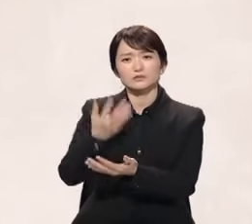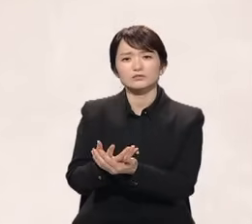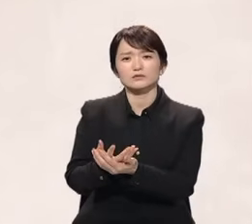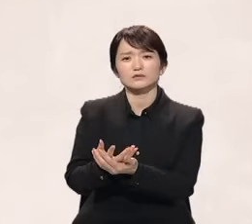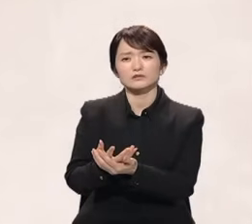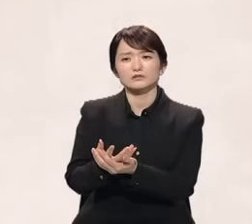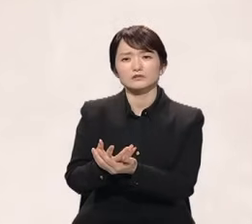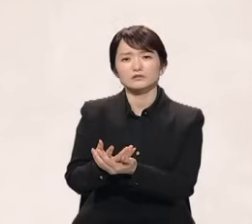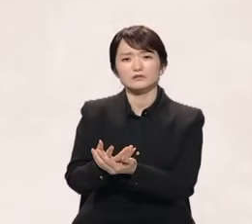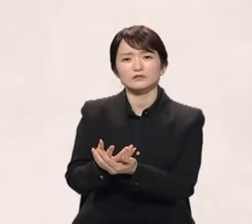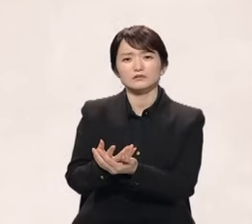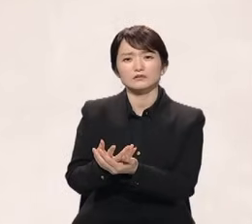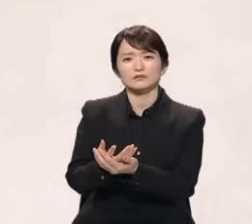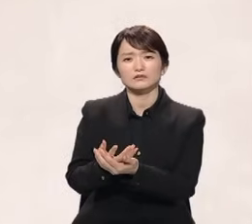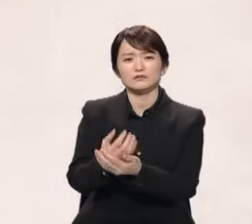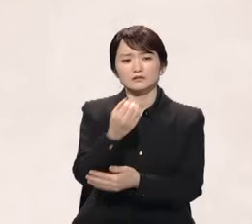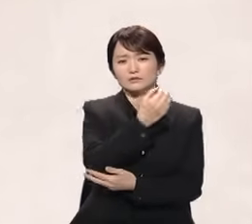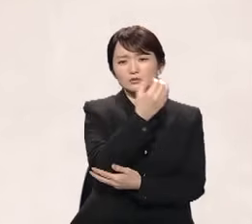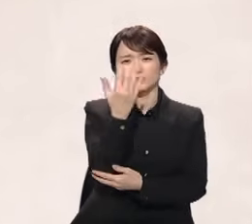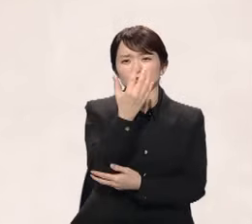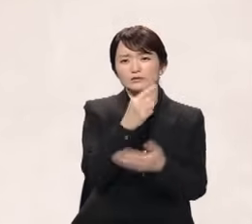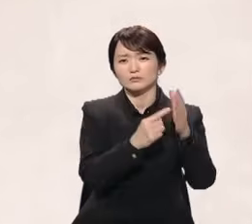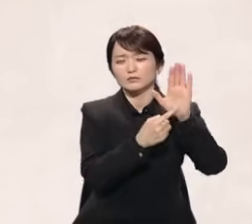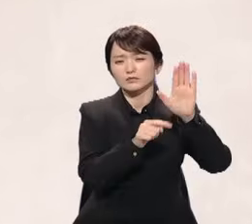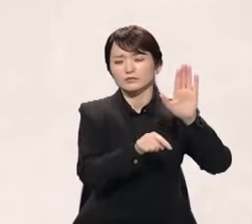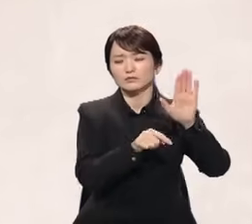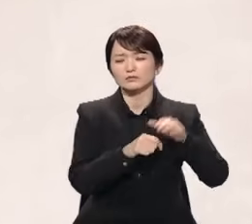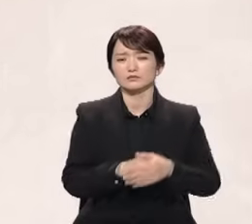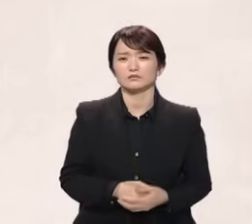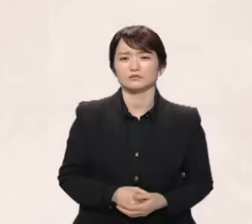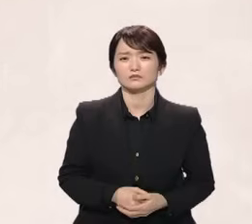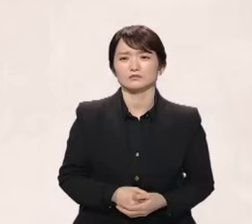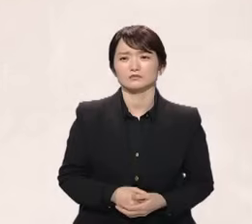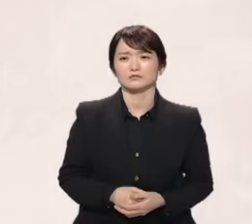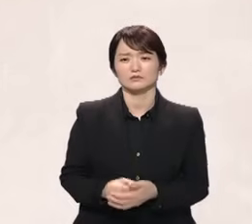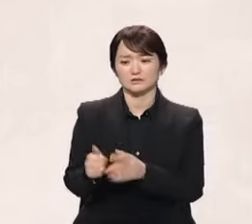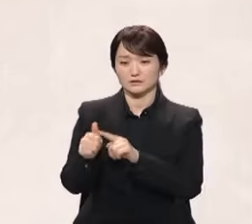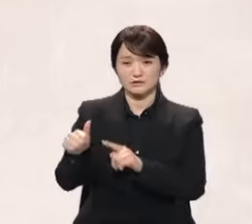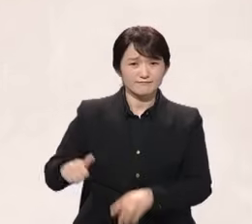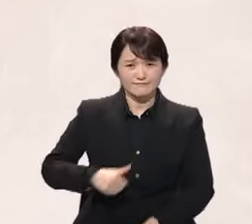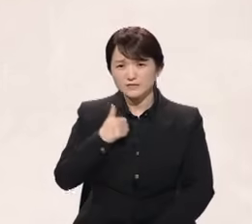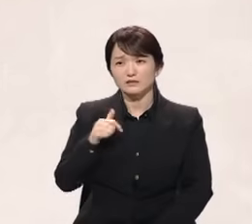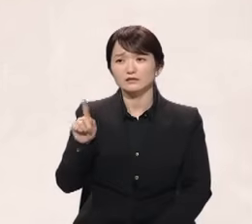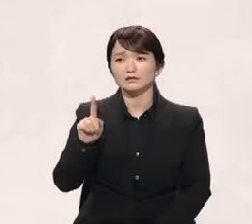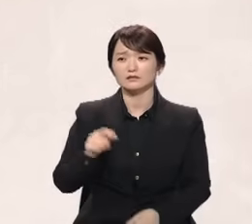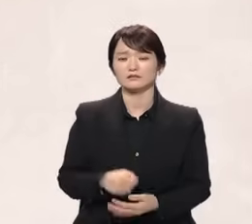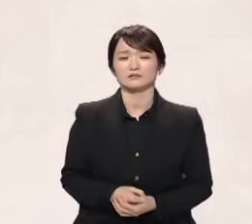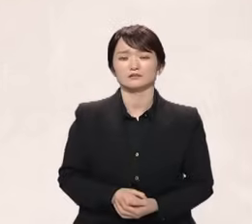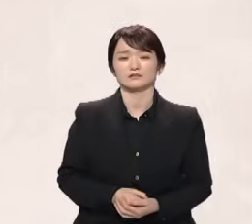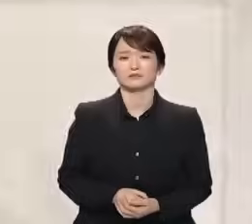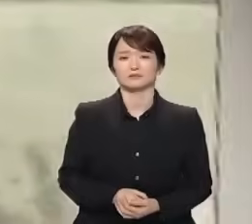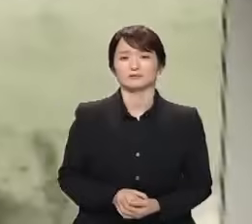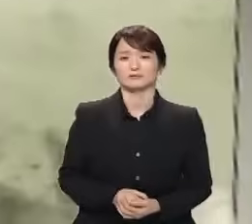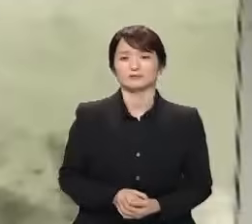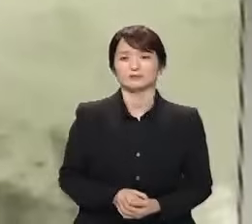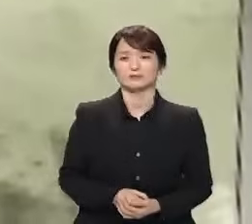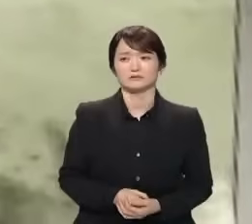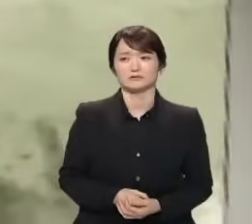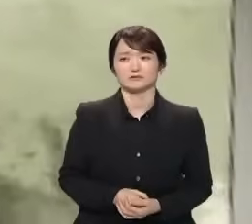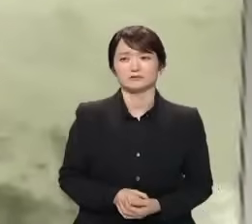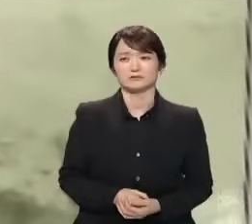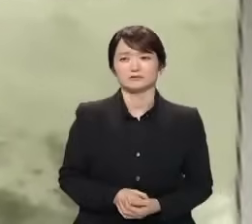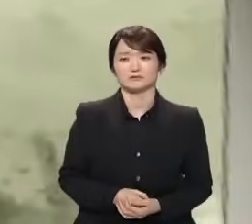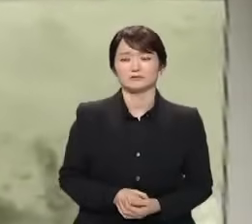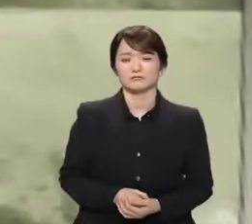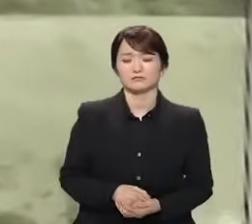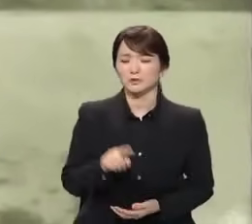상태인데 거기에 이제 또 이제 언론 보도까지 났는데 지금 이 제보자께서 화가 나시는 부분은 또 특히 이런 겁니다. 어떤 취재